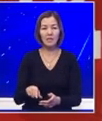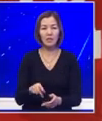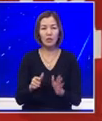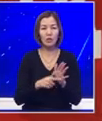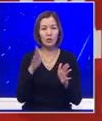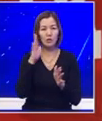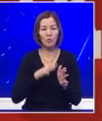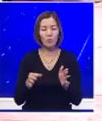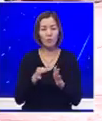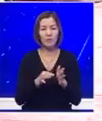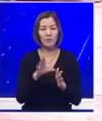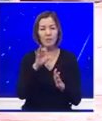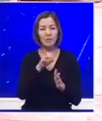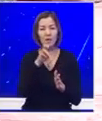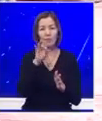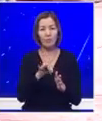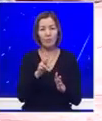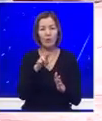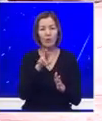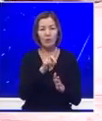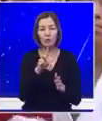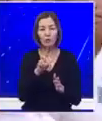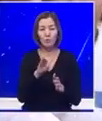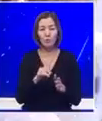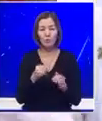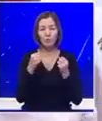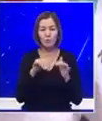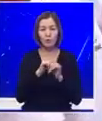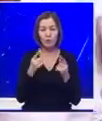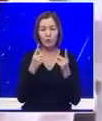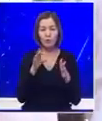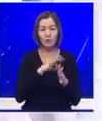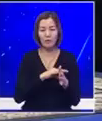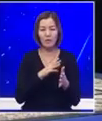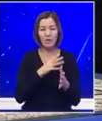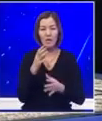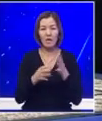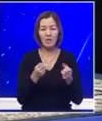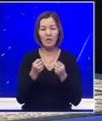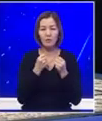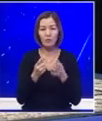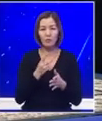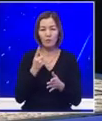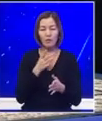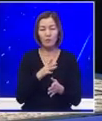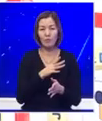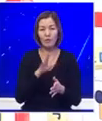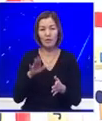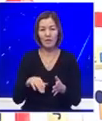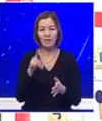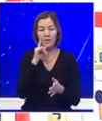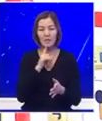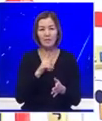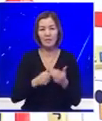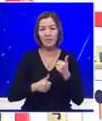дзюдо мен самбо күресінің негізін қалаған адам. Оның шәкірттері Кыстыра біріншіліктерінде жүлдегер атанып, халықаралық дәрежедегі спорт шебері болды. Кейін келе Қазақстан